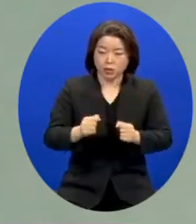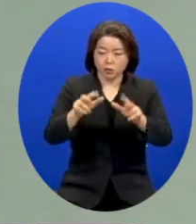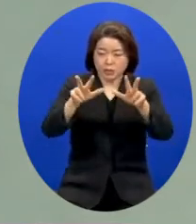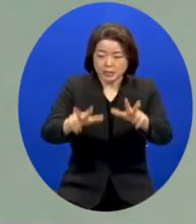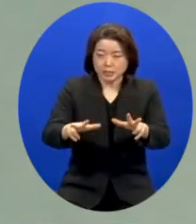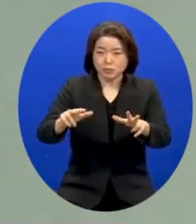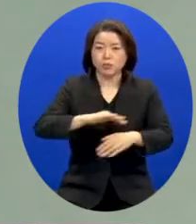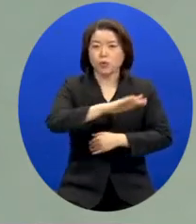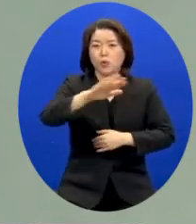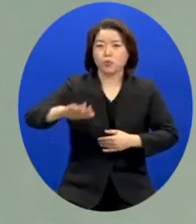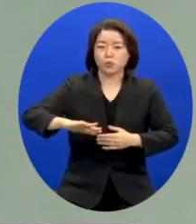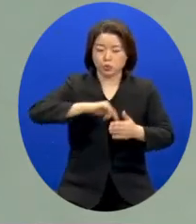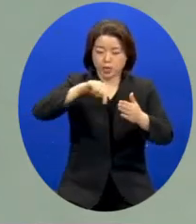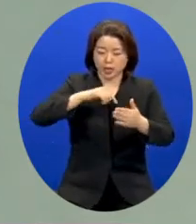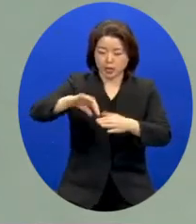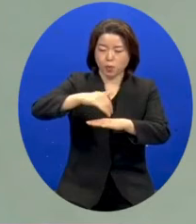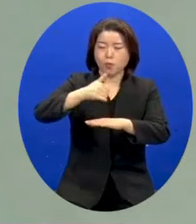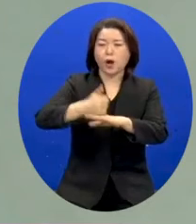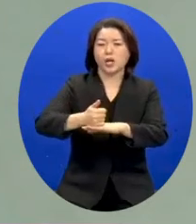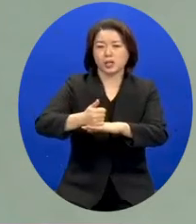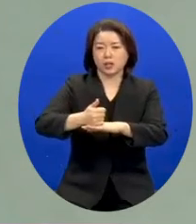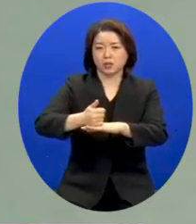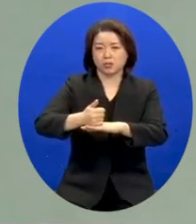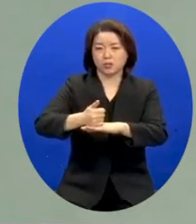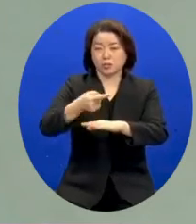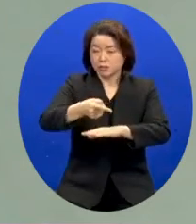지금도 우리 안에 왕이시라는 것입니다.